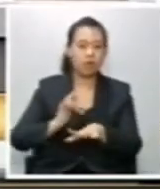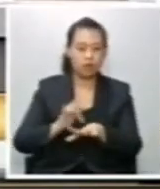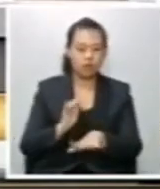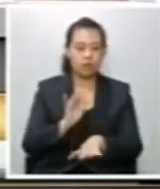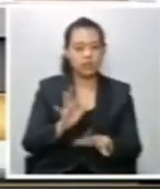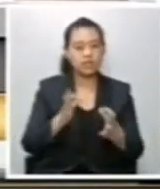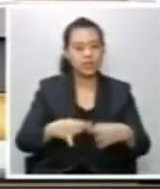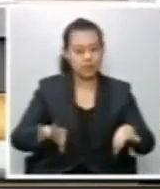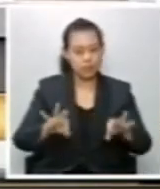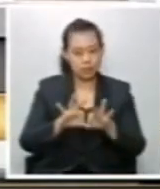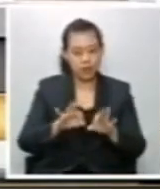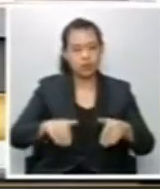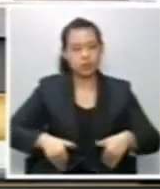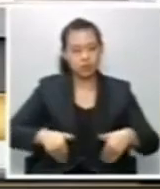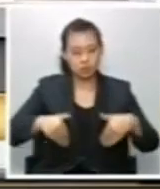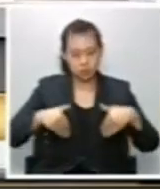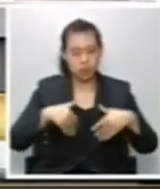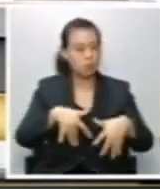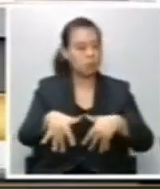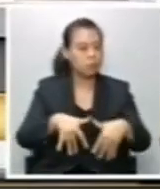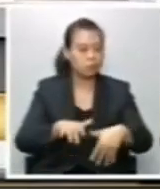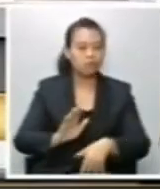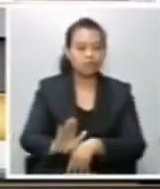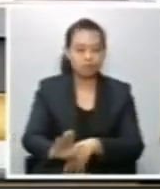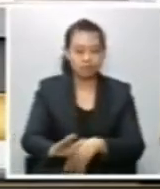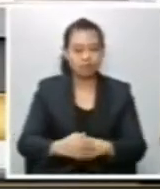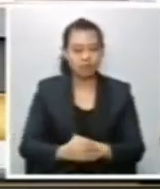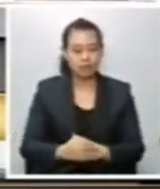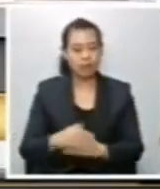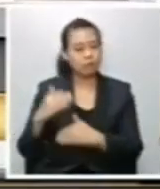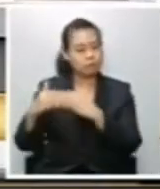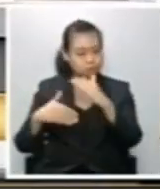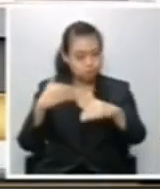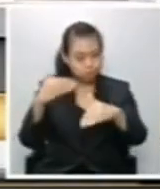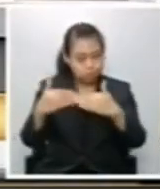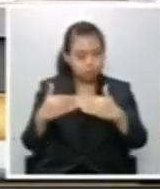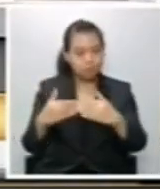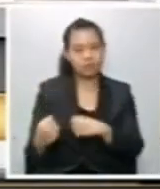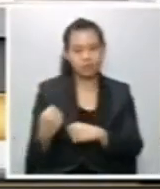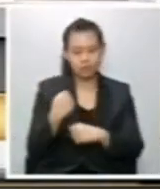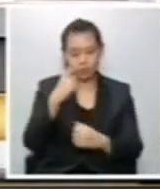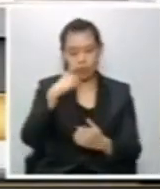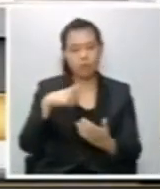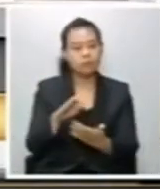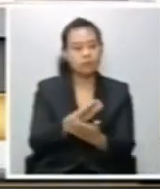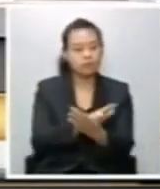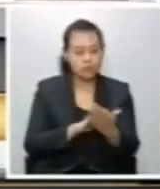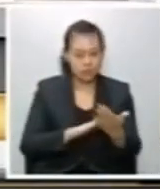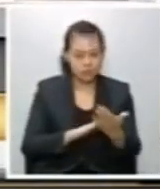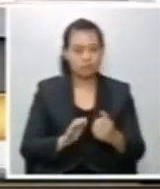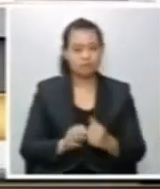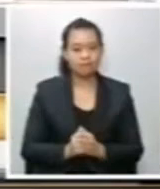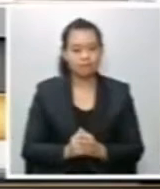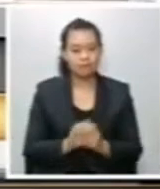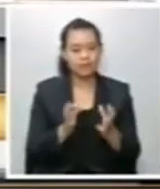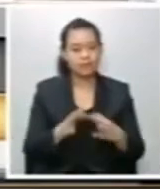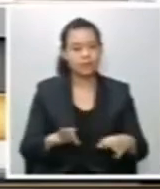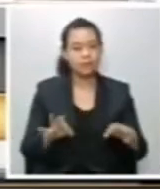ต่อการดำรงชีวิตของประชาชนและความเจริญก้าวหน้าและความมั่นคงของประเทศและในเว